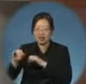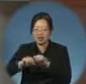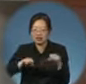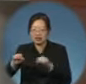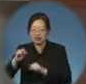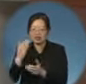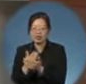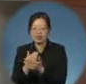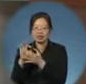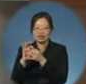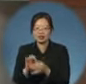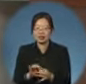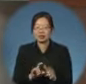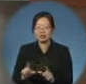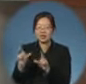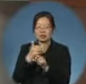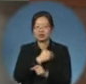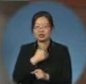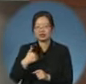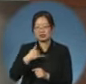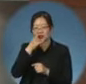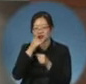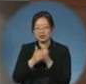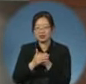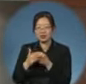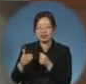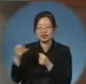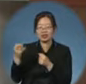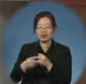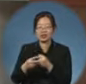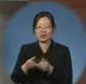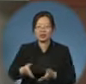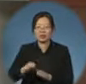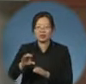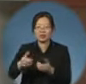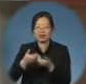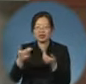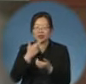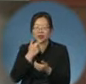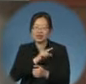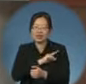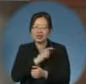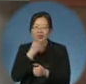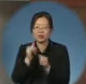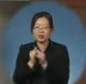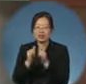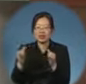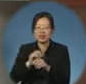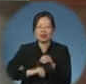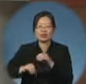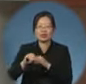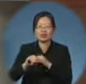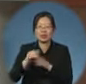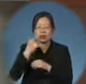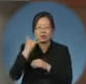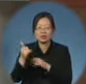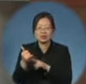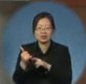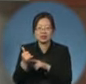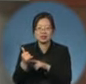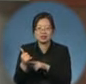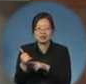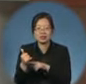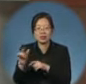지속가능하게 살 수만 있으면 되거든요 음 그리고 사실 고향을 안 떠나고 지금 제일 행복한 사람들은 오히려 뭐 부모님이